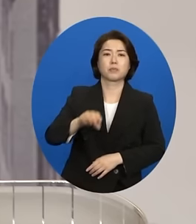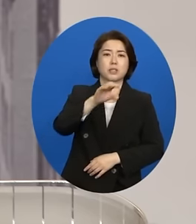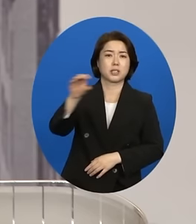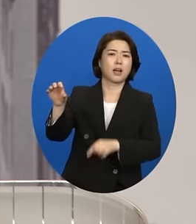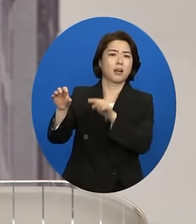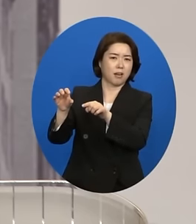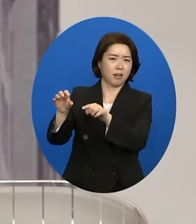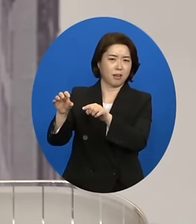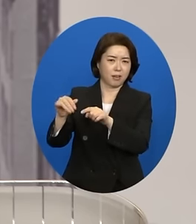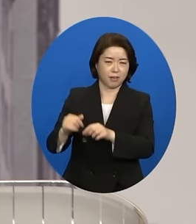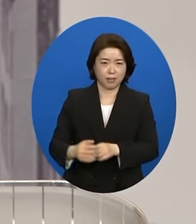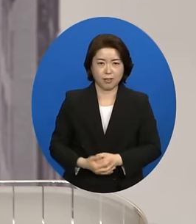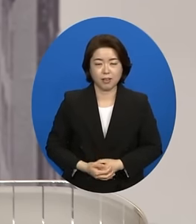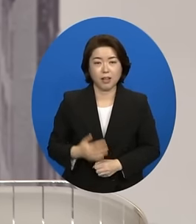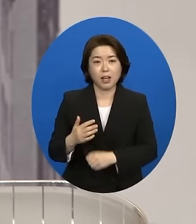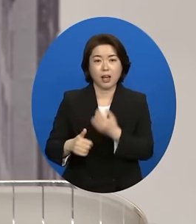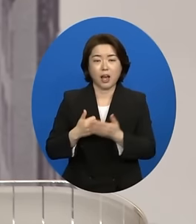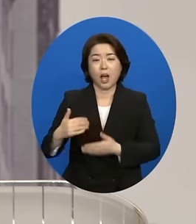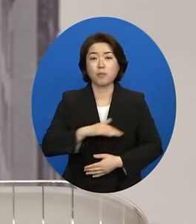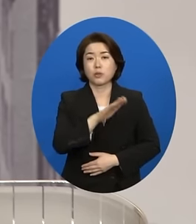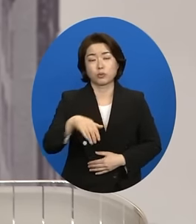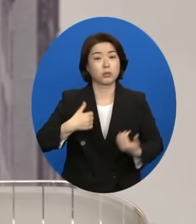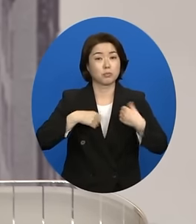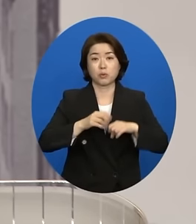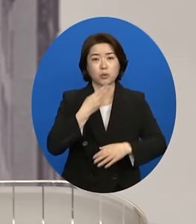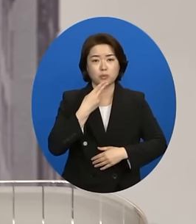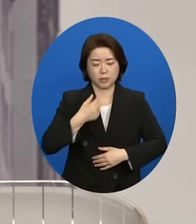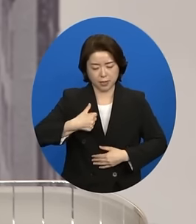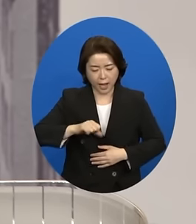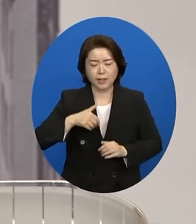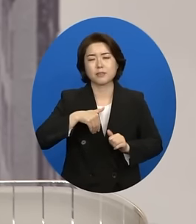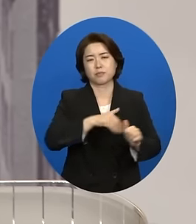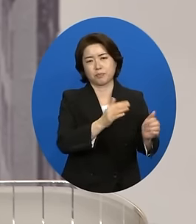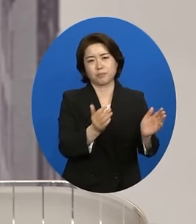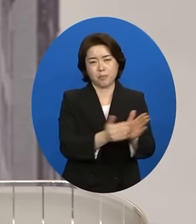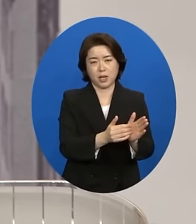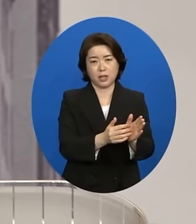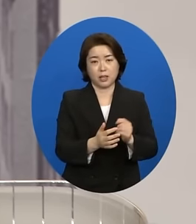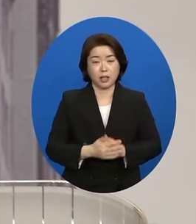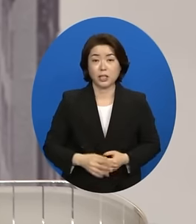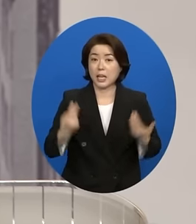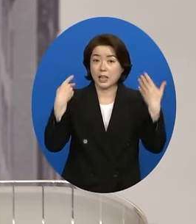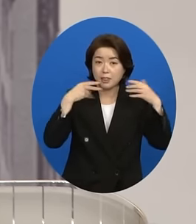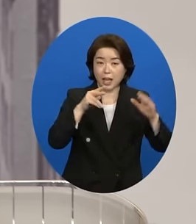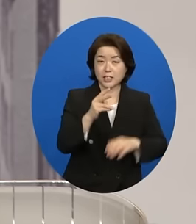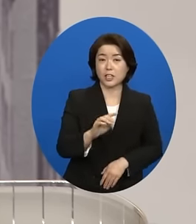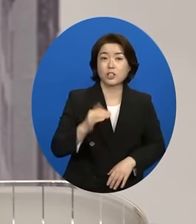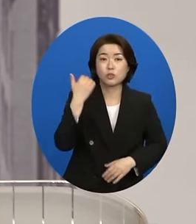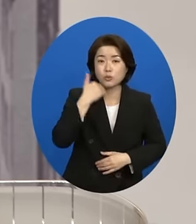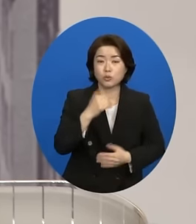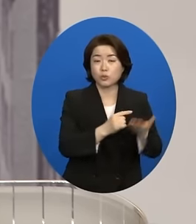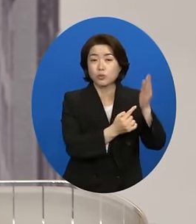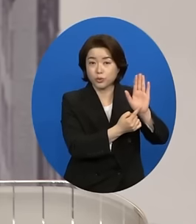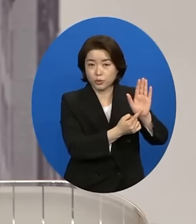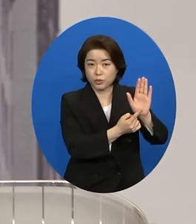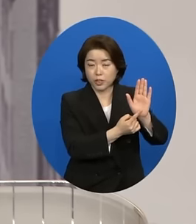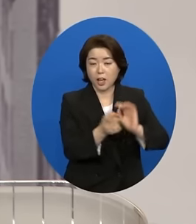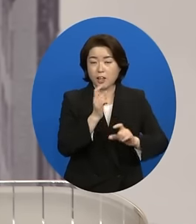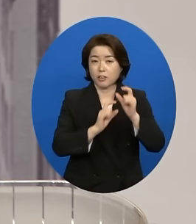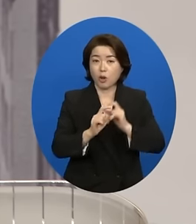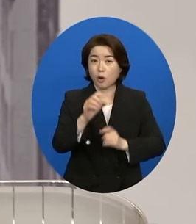하나님께서 우리를 포기하지 않으셔서 아들을 보내신 거예요. 이 다니엘은 누구를 상징하냐면 더 나은